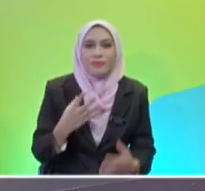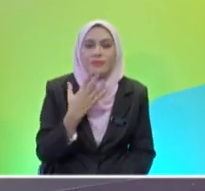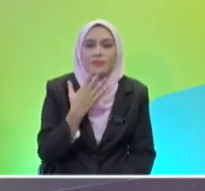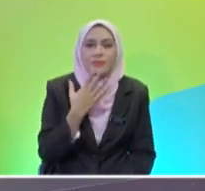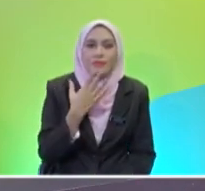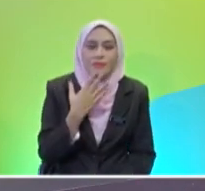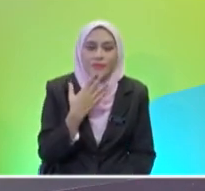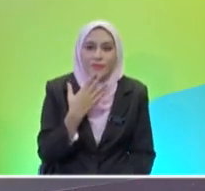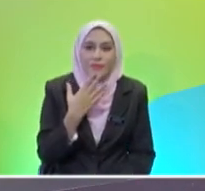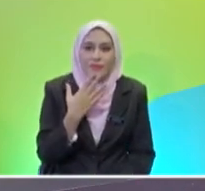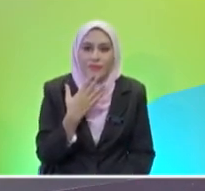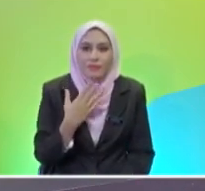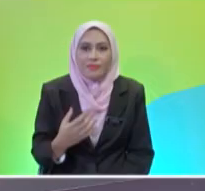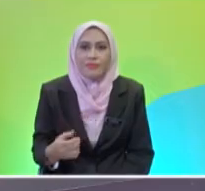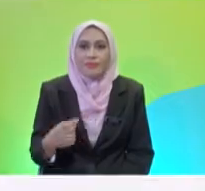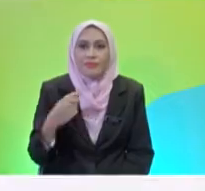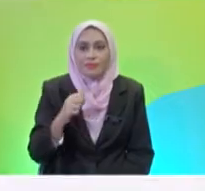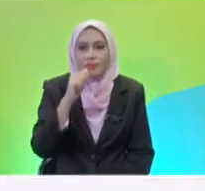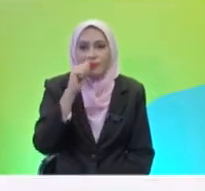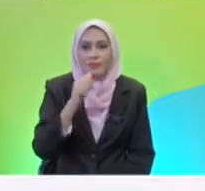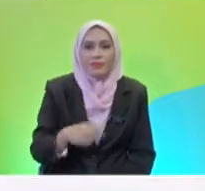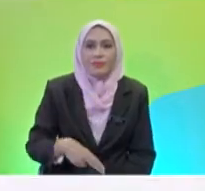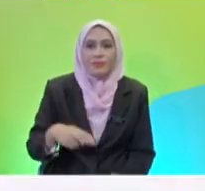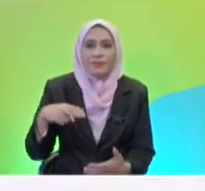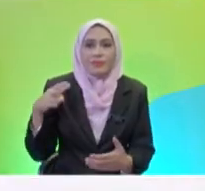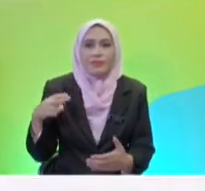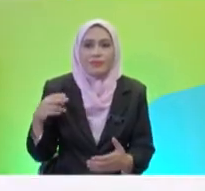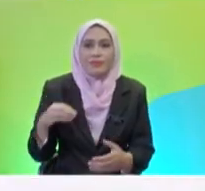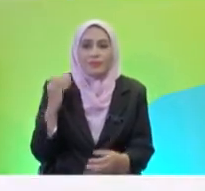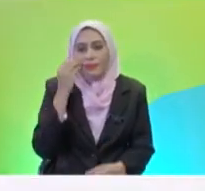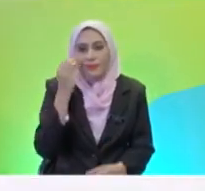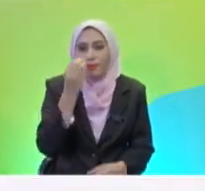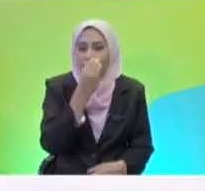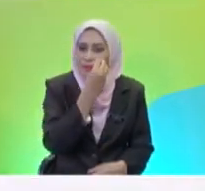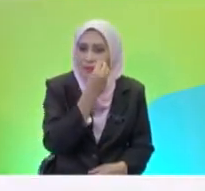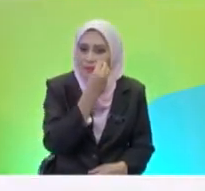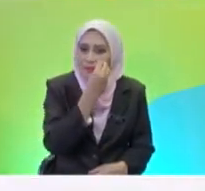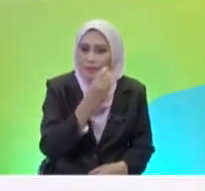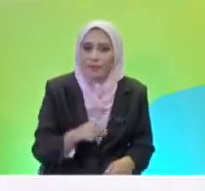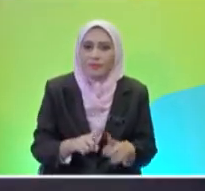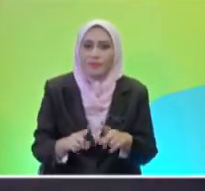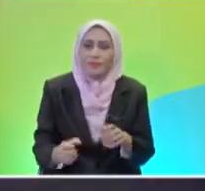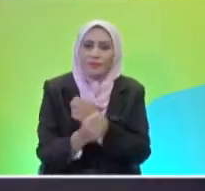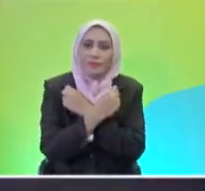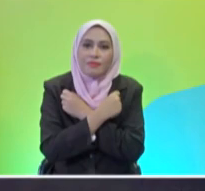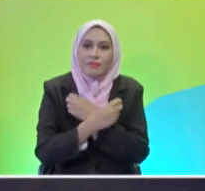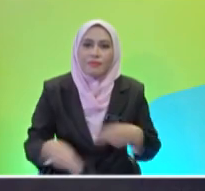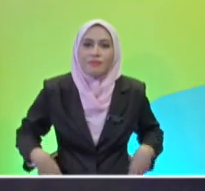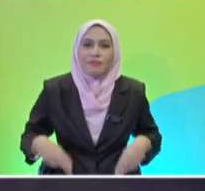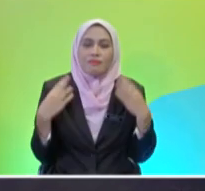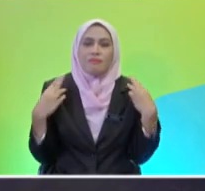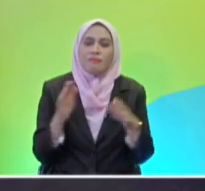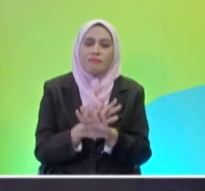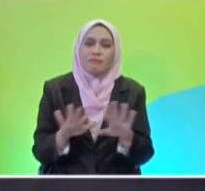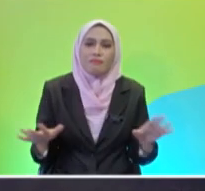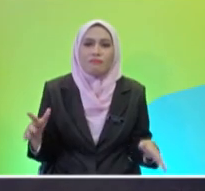warna. Hisap madu di pohon bunga. Tapi sayang hidup tak